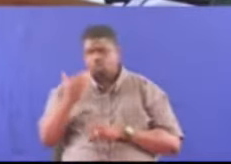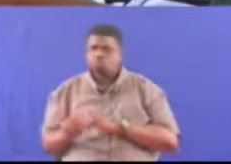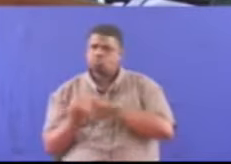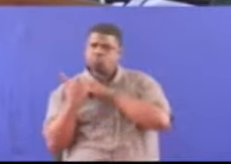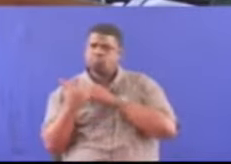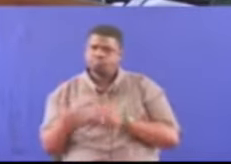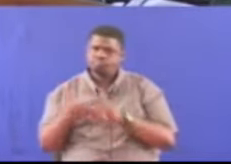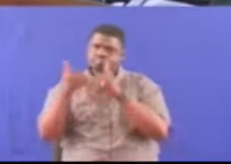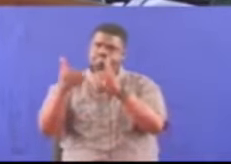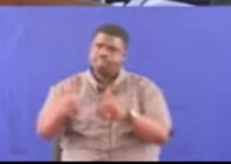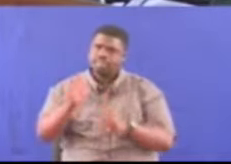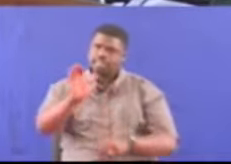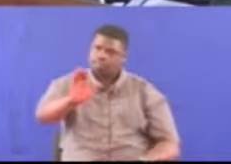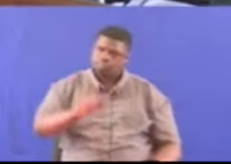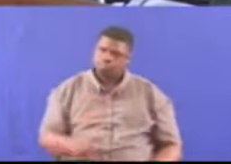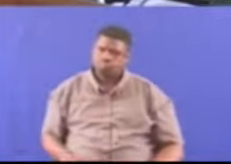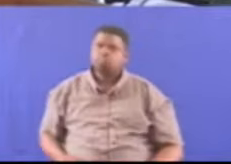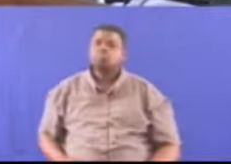mbele yako.